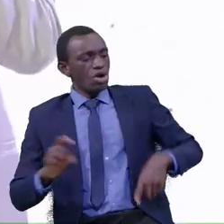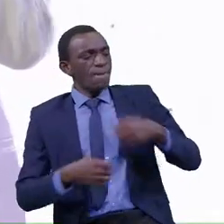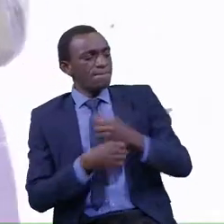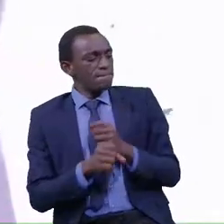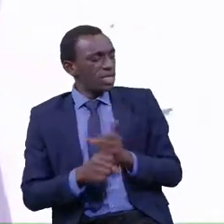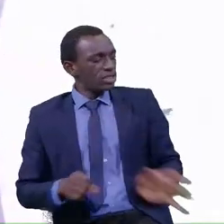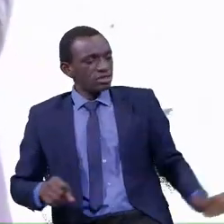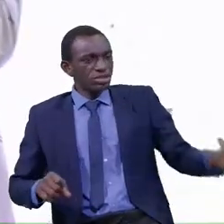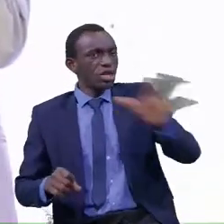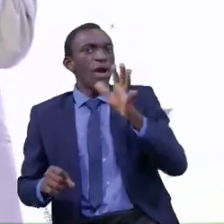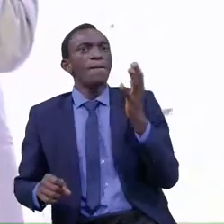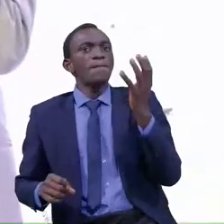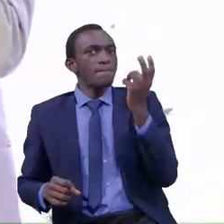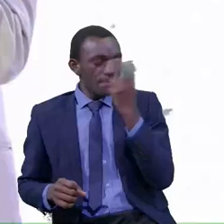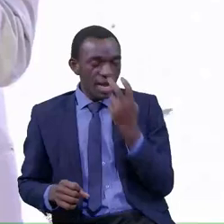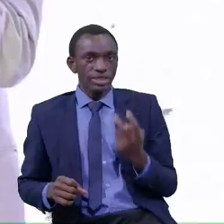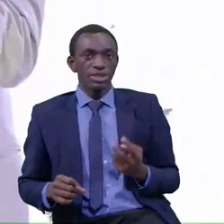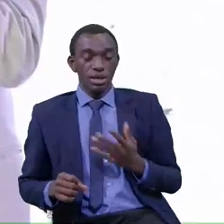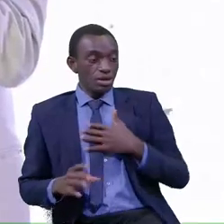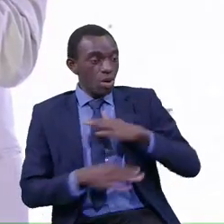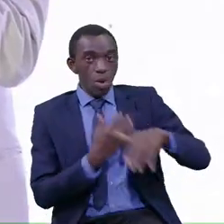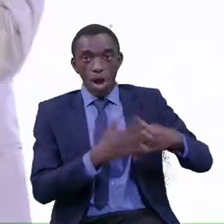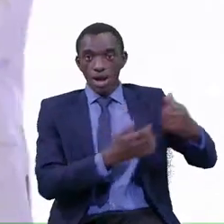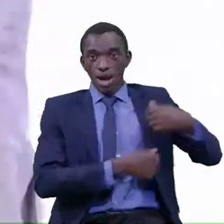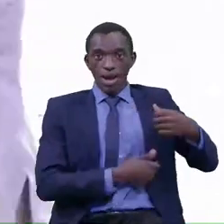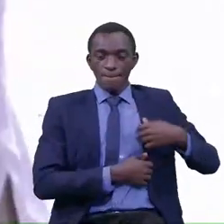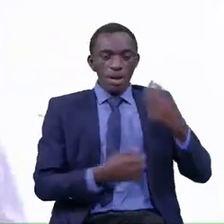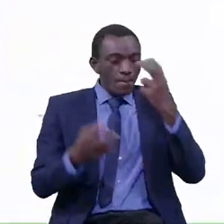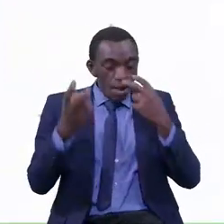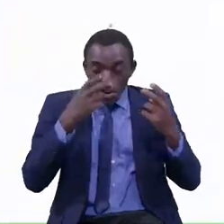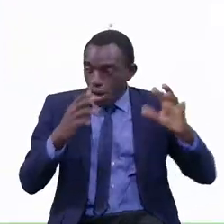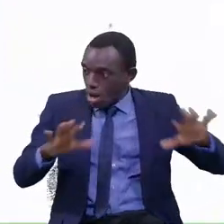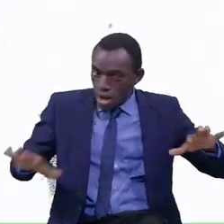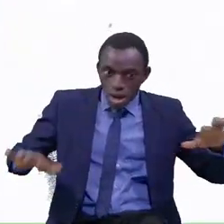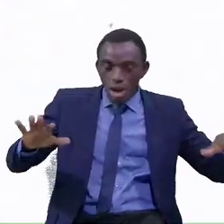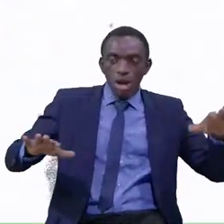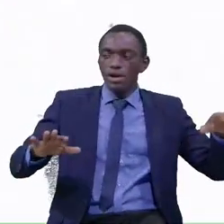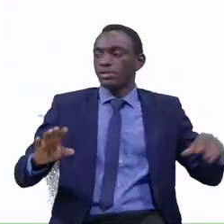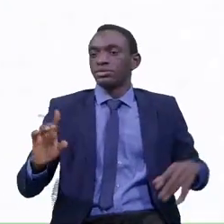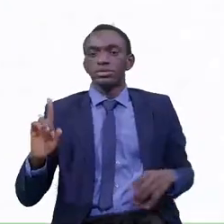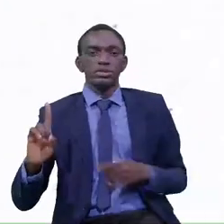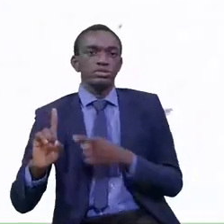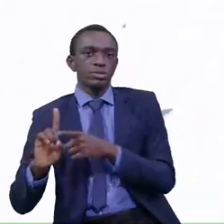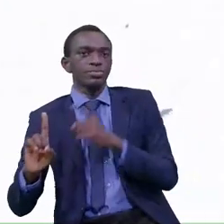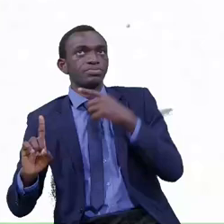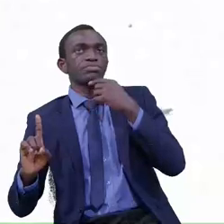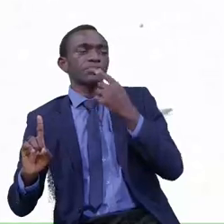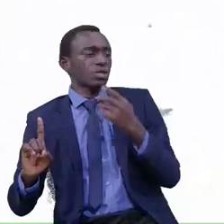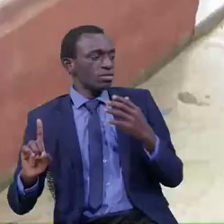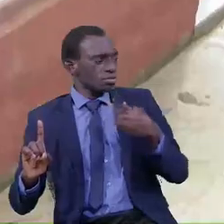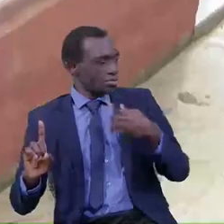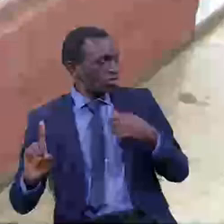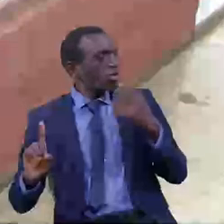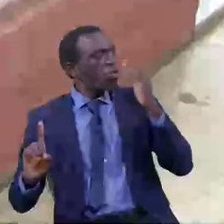vous conduire vers l'homme, le vrai homme que vous cherchez. Ils étaient des soldats. Et ils se sont soumis à la personne qu'ils sont